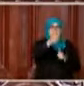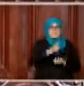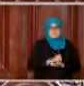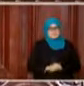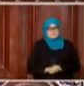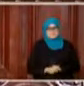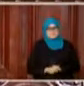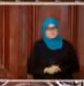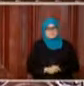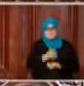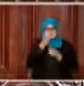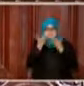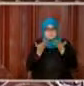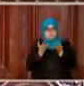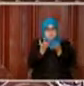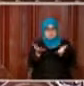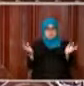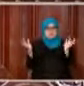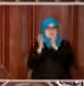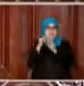أن شعبنا العظيم